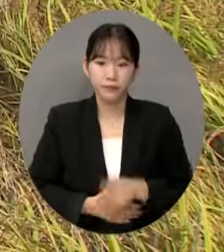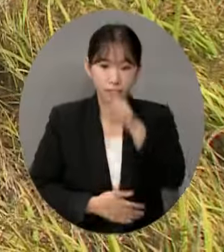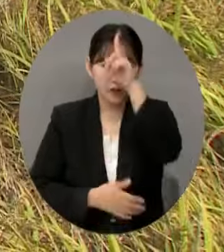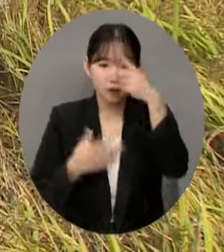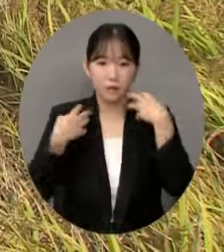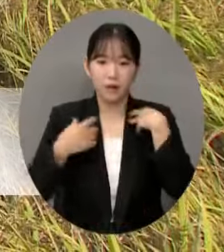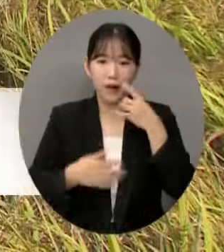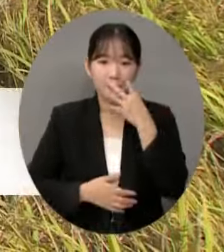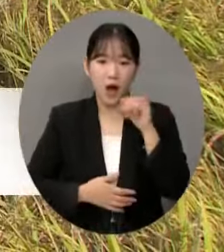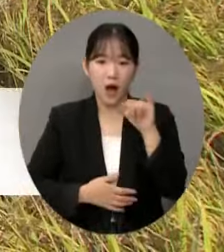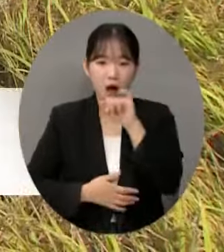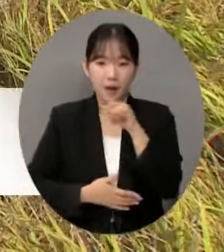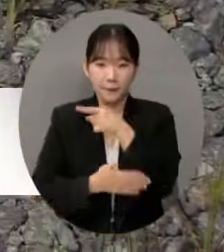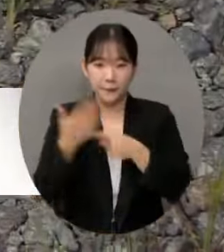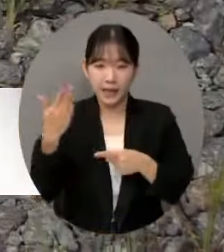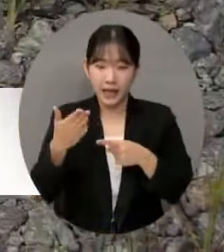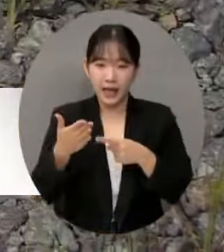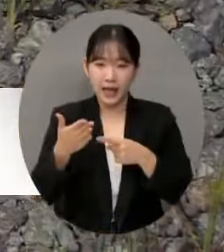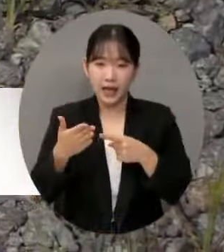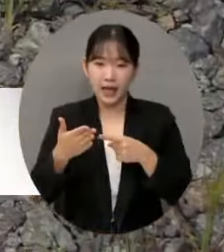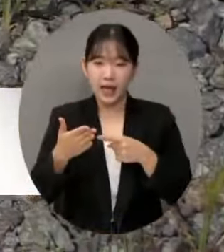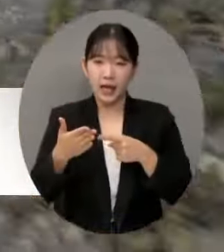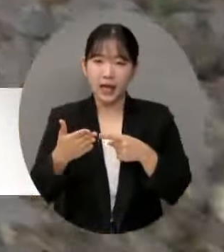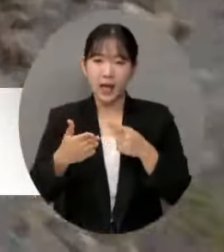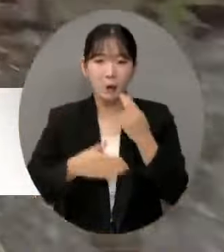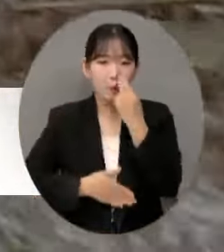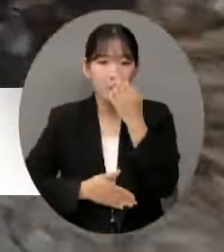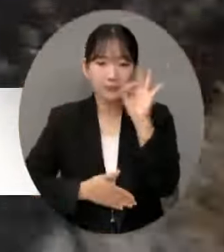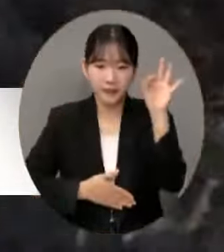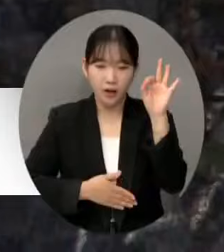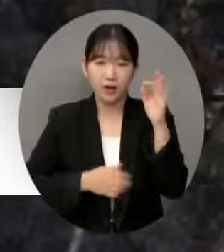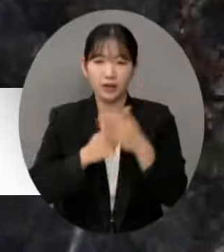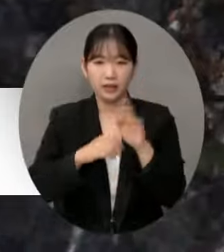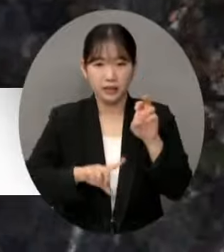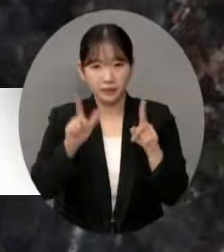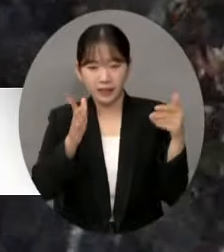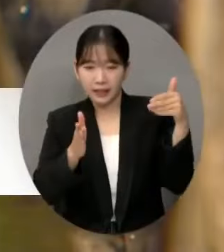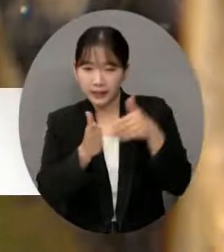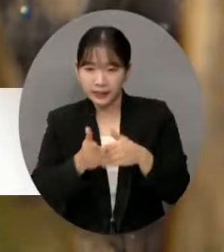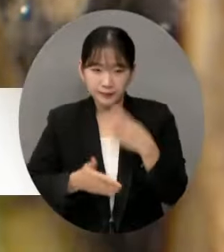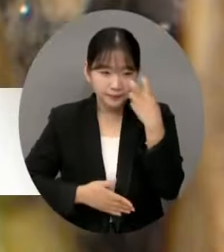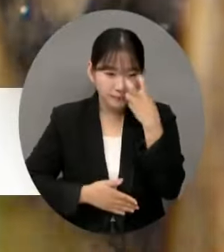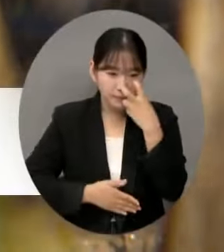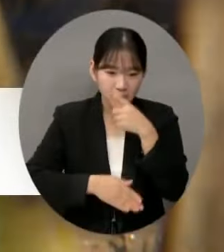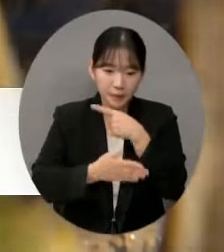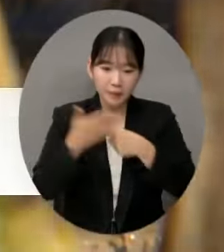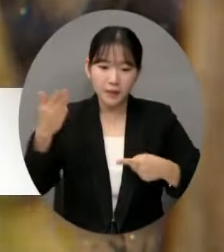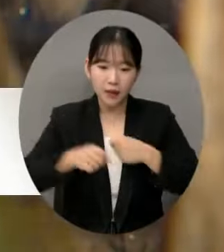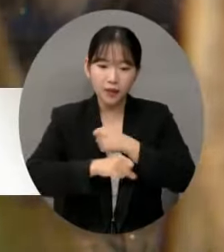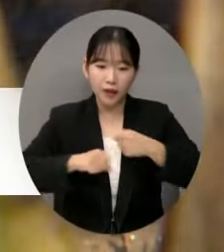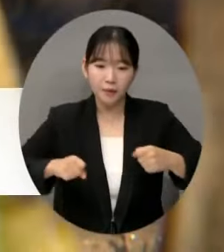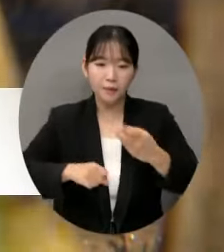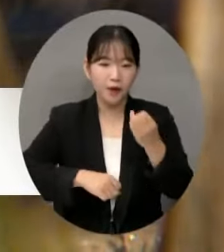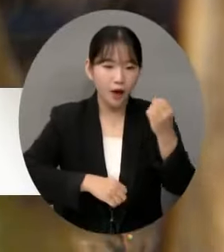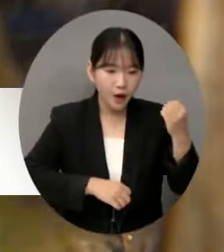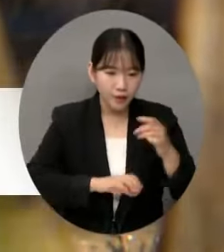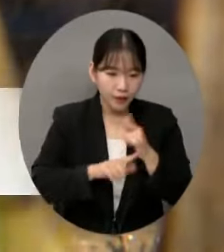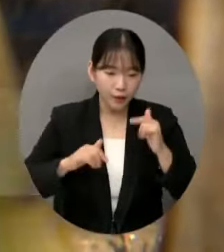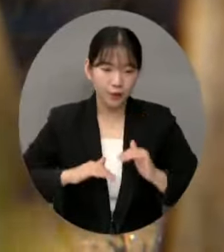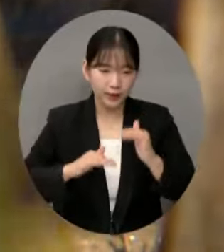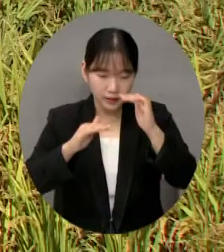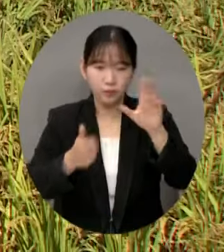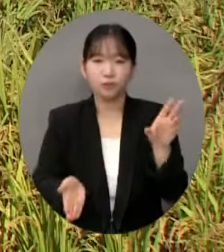정부가 구 피해를로 인정하면서 21일 까지 진행한 피해 면적 조사와 피해 접수 과정에 대한 지적도